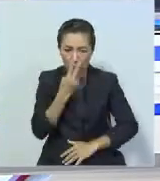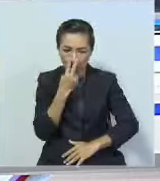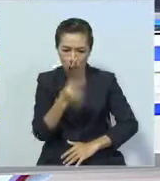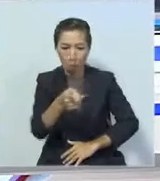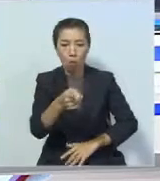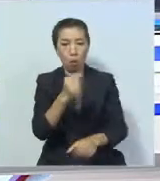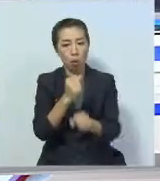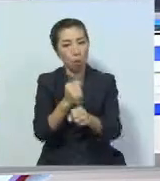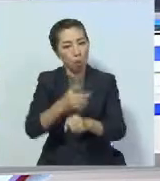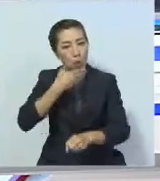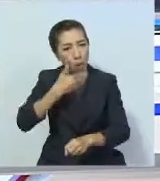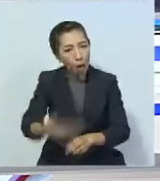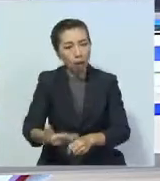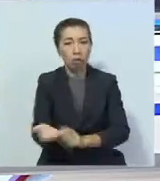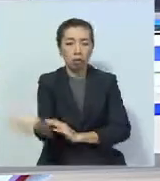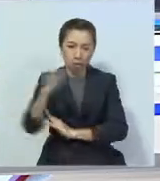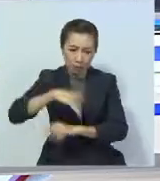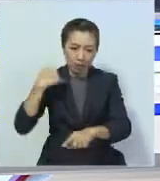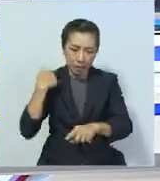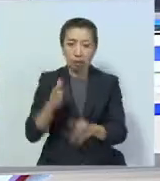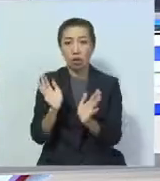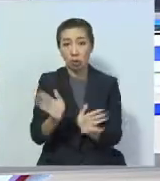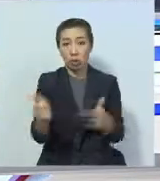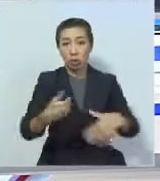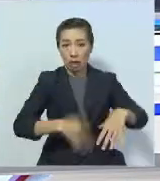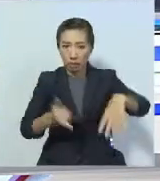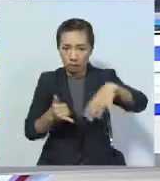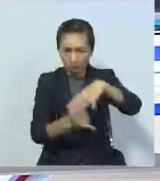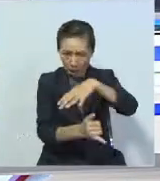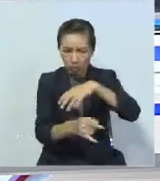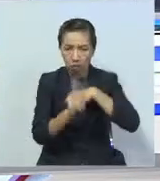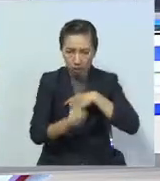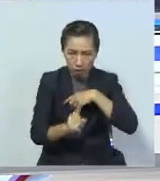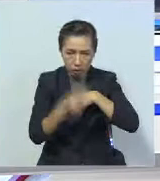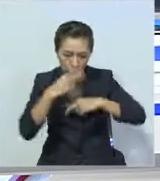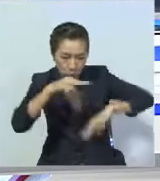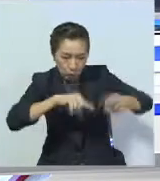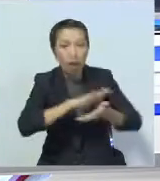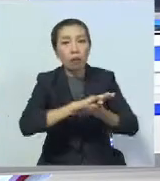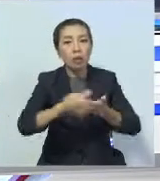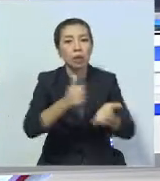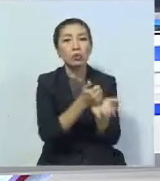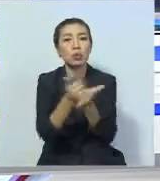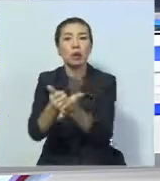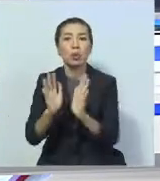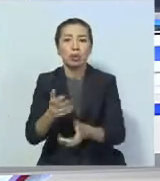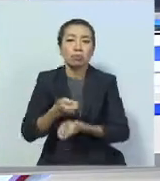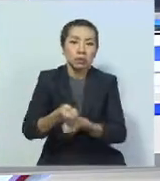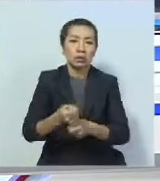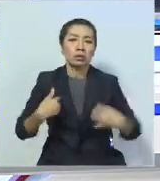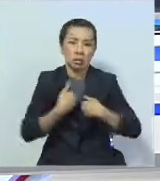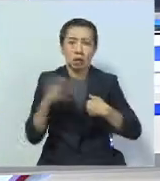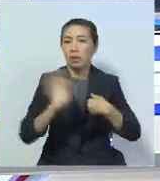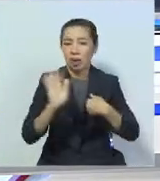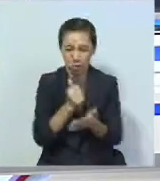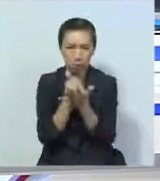ปเห็นเลยว่าทำตลอดเวลาจริง ๆ ดังนั้นคนที่ใช้เนี่ยมีส่วนสำคัญมากถ้าเราช่วยการดูแลรักษาความสะอาดคนทำงานก็ไม่ต้องทำง